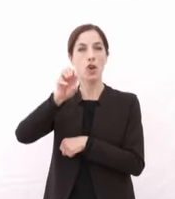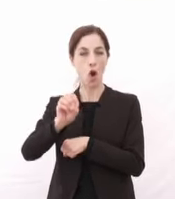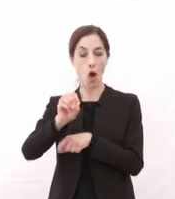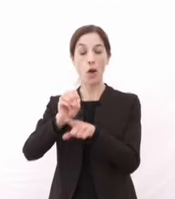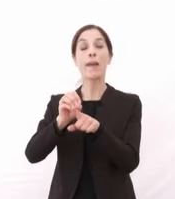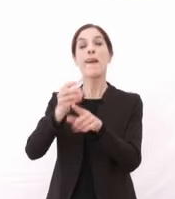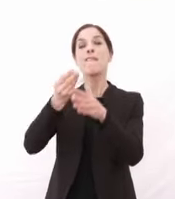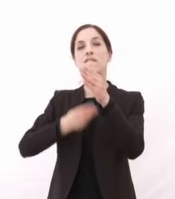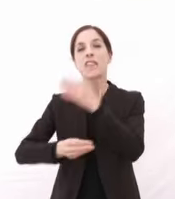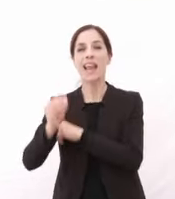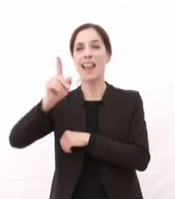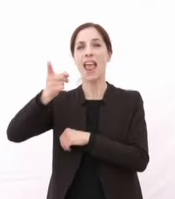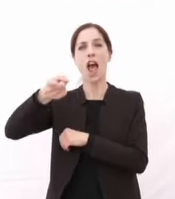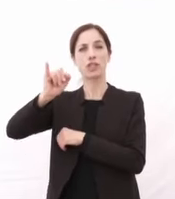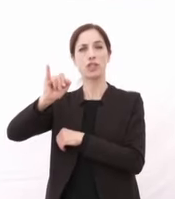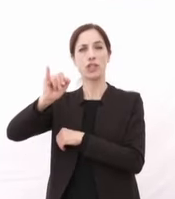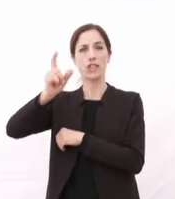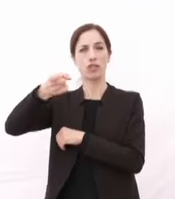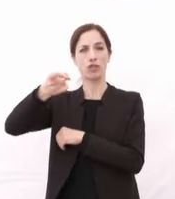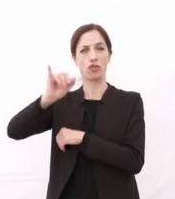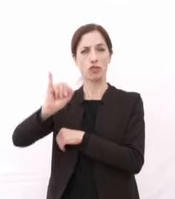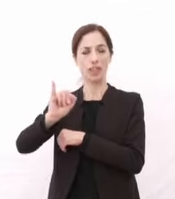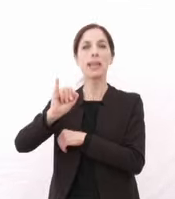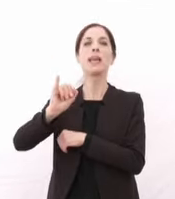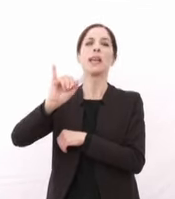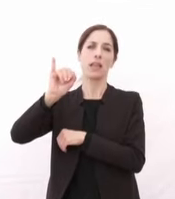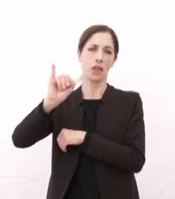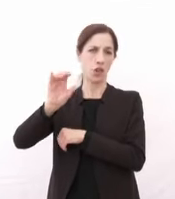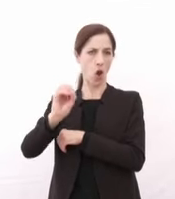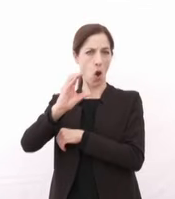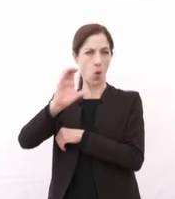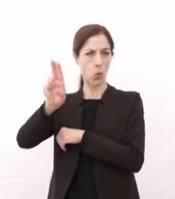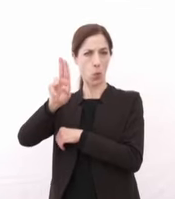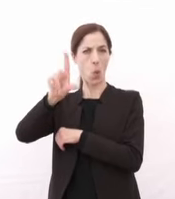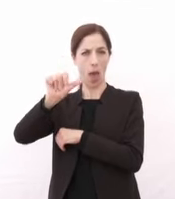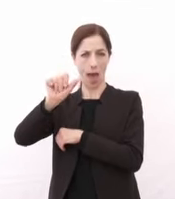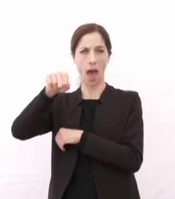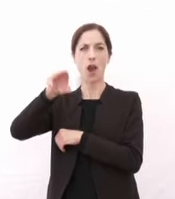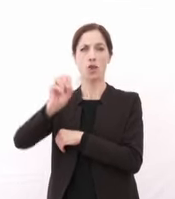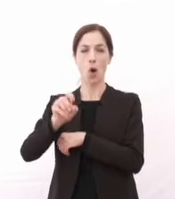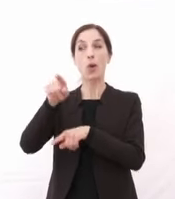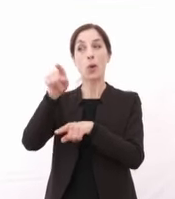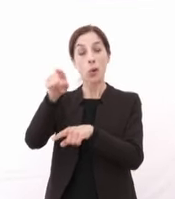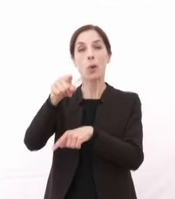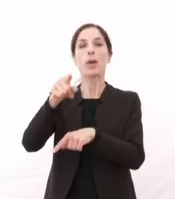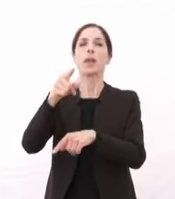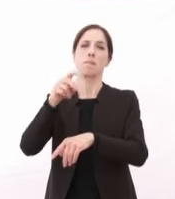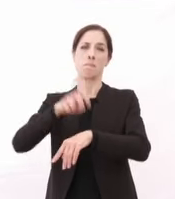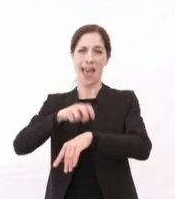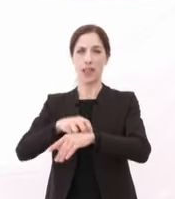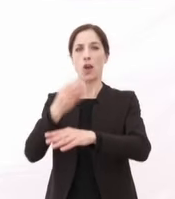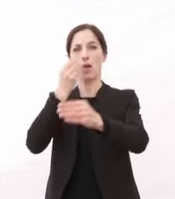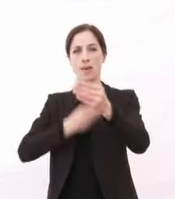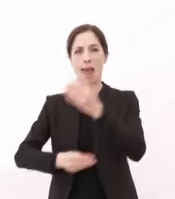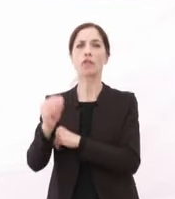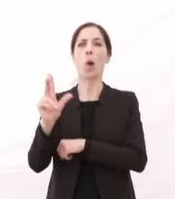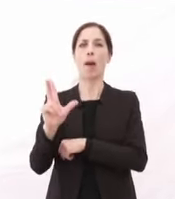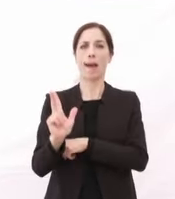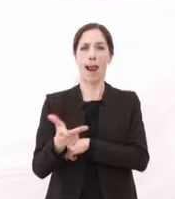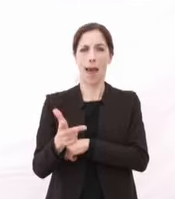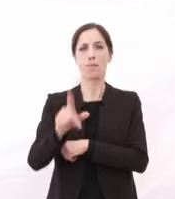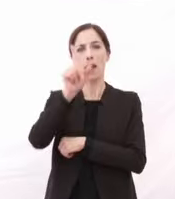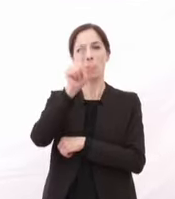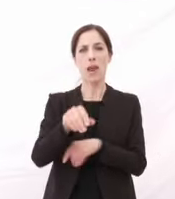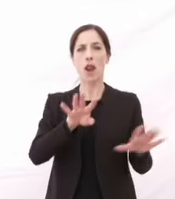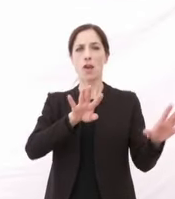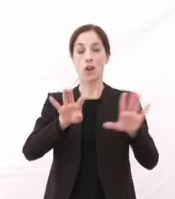detto Gigi, medico nato a Seminara in Calabria nel 1941, un grande animatore, una